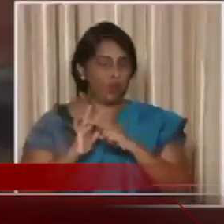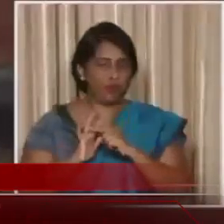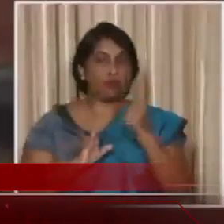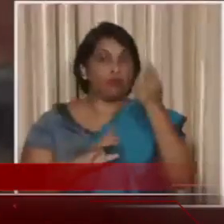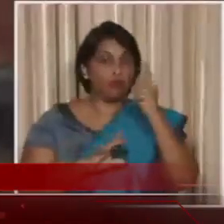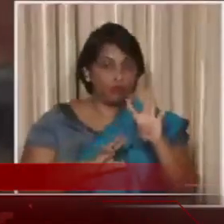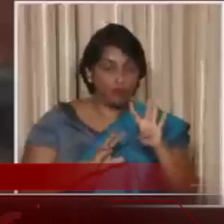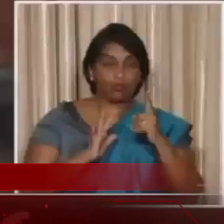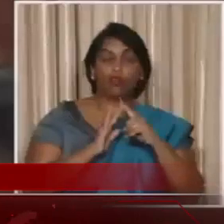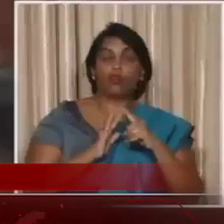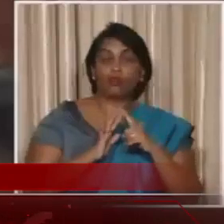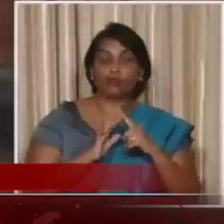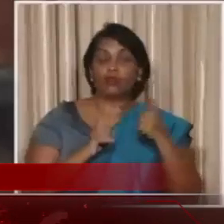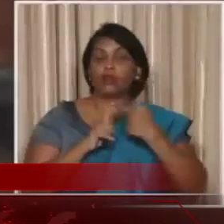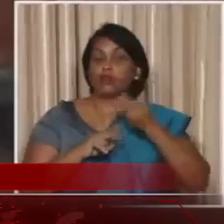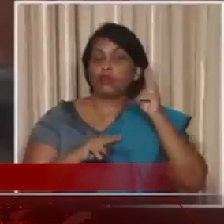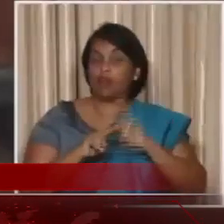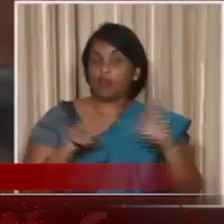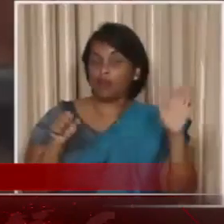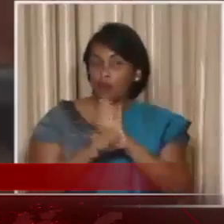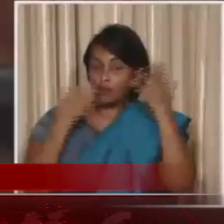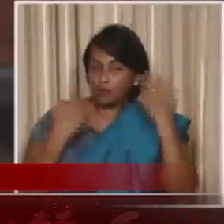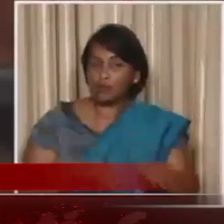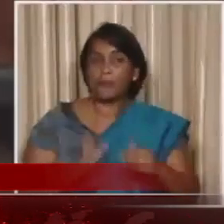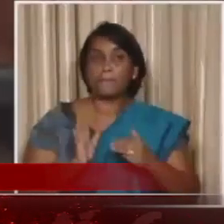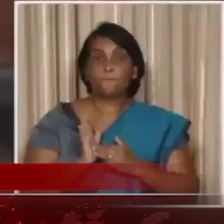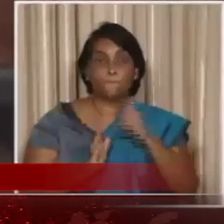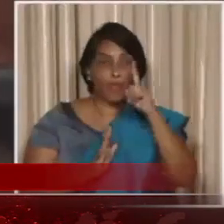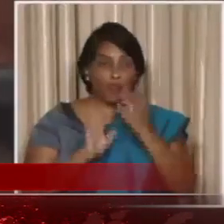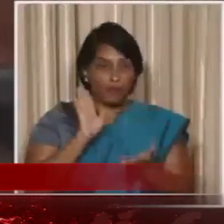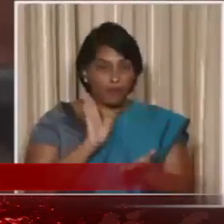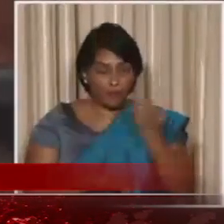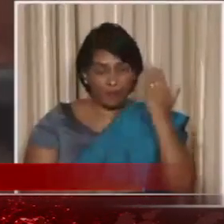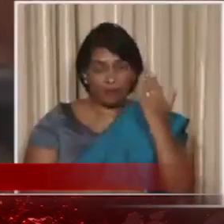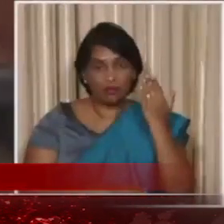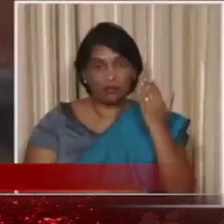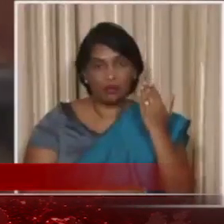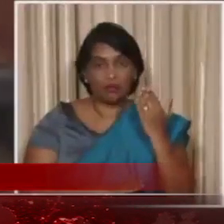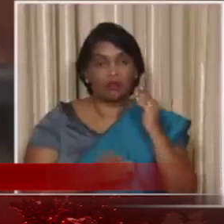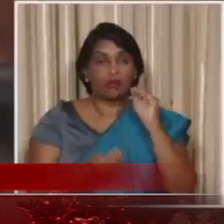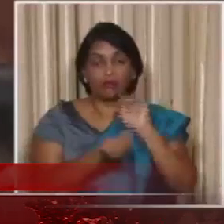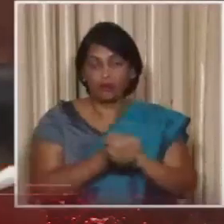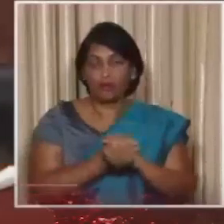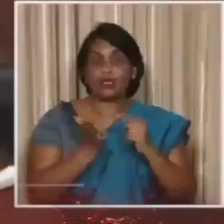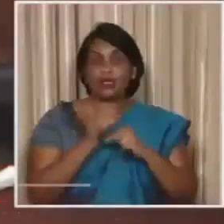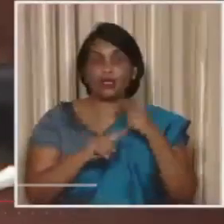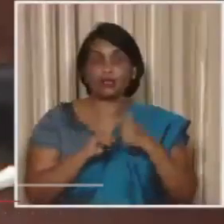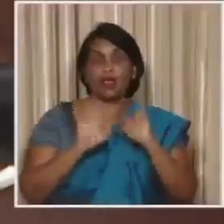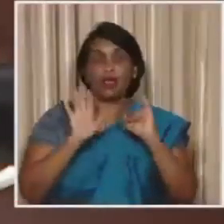ගන්නවා. ඊට පස්සේ මේක අරසාද කර සම්පූර්ණ වුණාට පස්සේ මිලියනට වඩා වැඩි නම් රැඳවුම් බද්ද